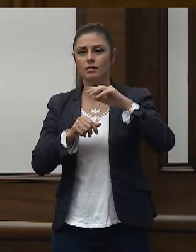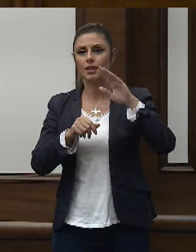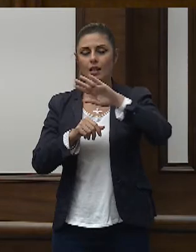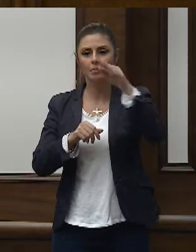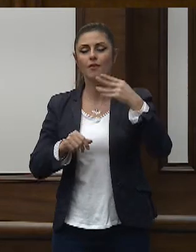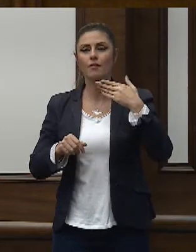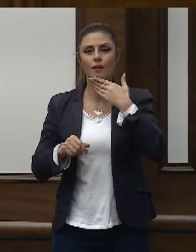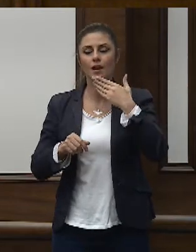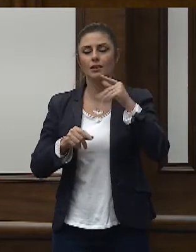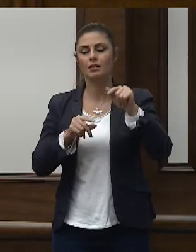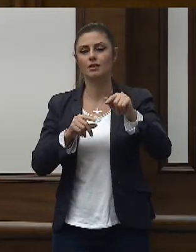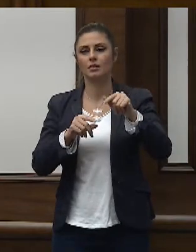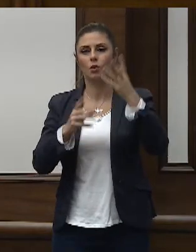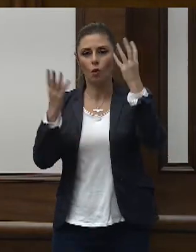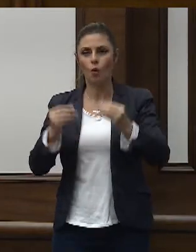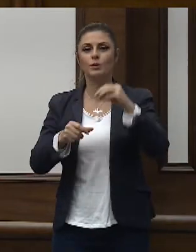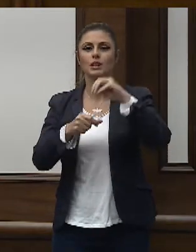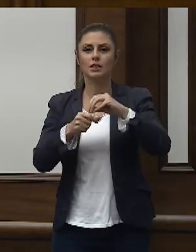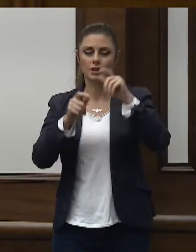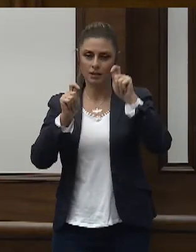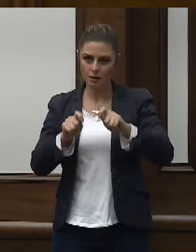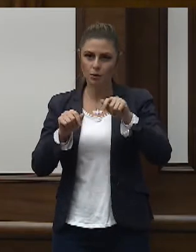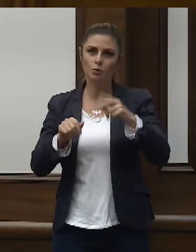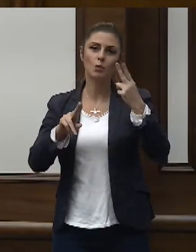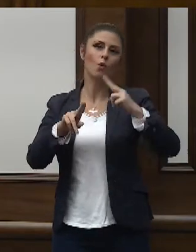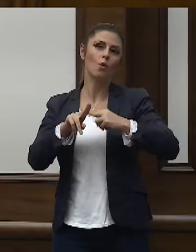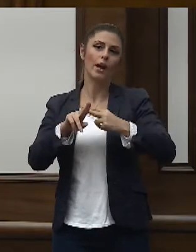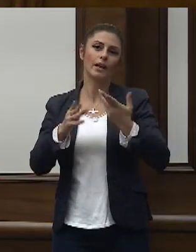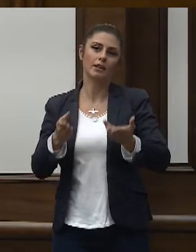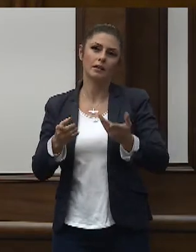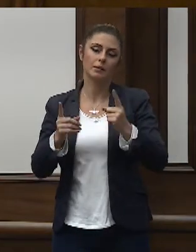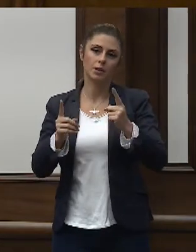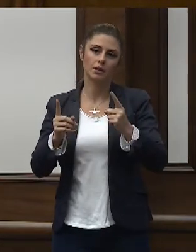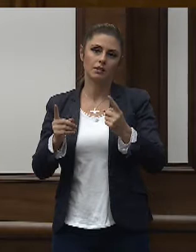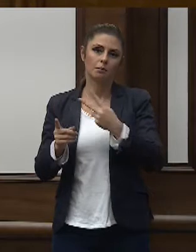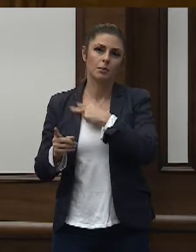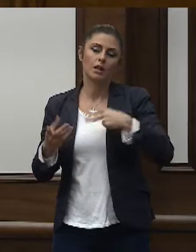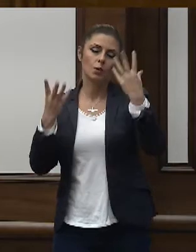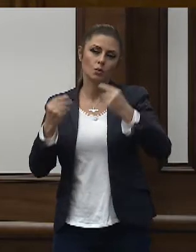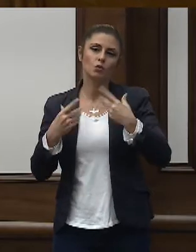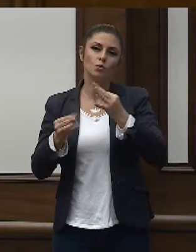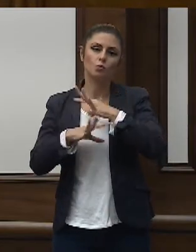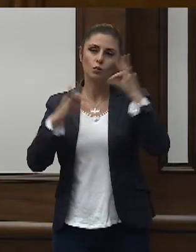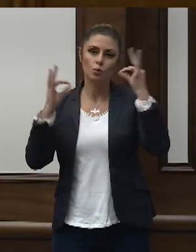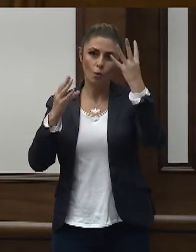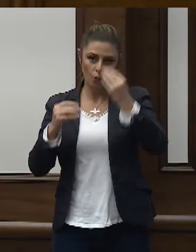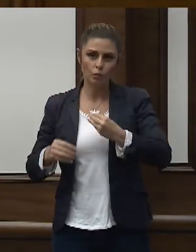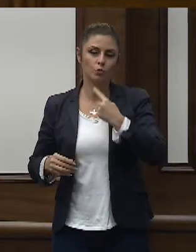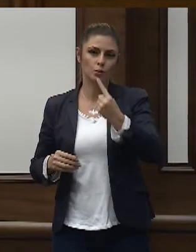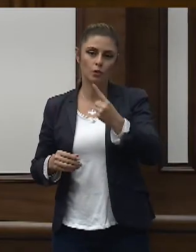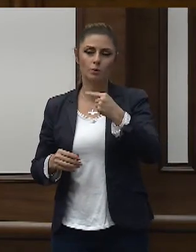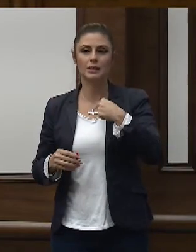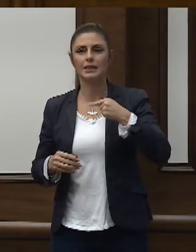bu çok örnek tablodan ötürü son derece mutlu olduğumu belirtir ve sizlere